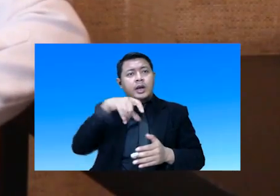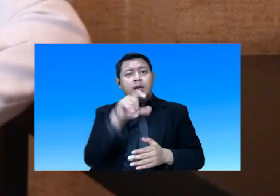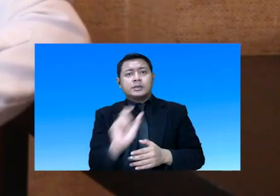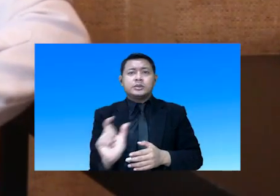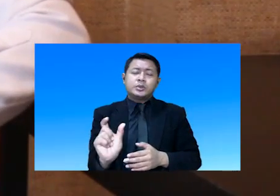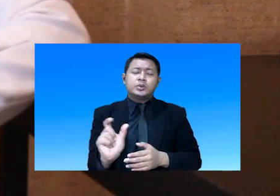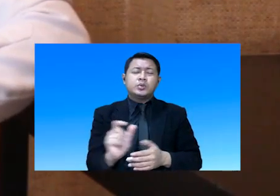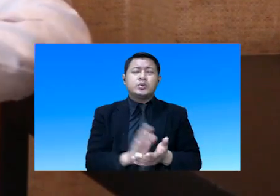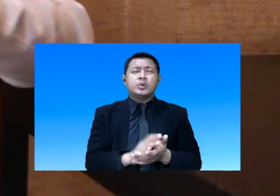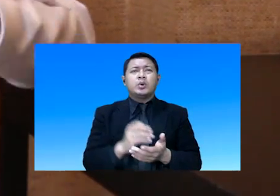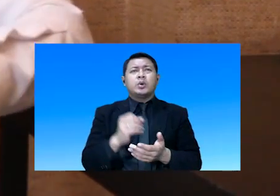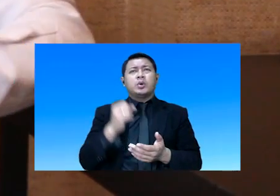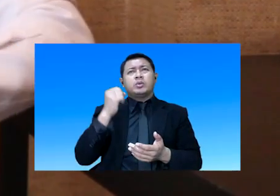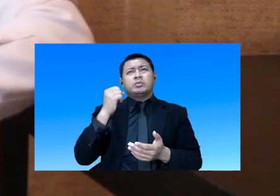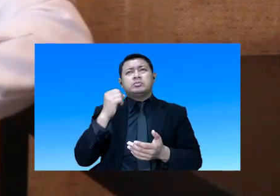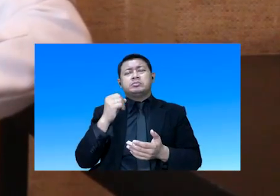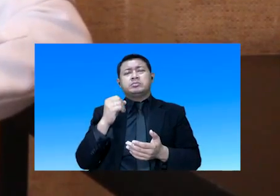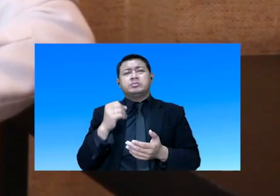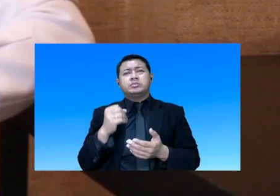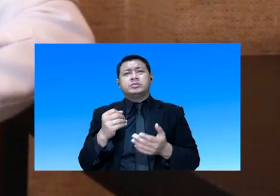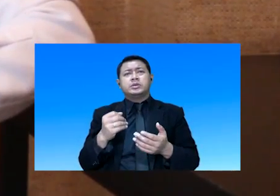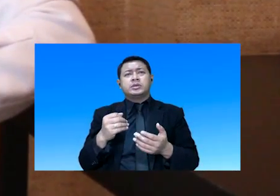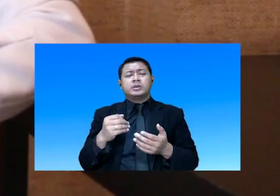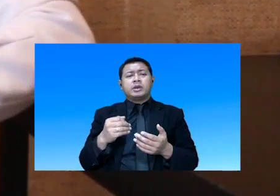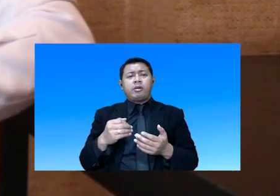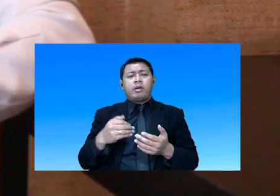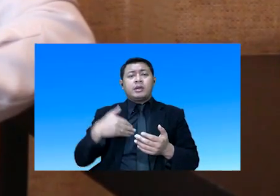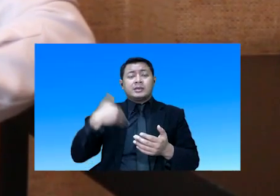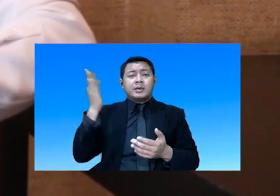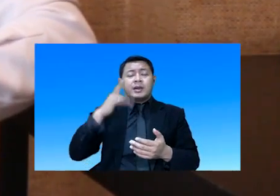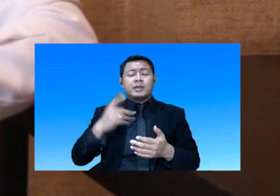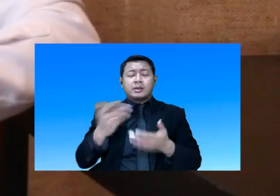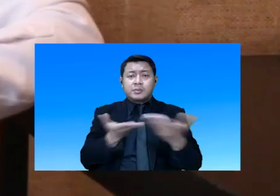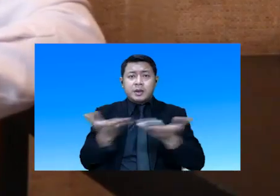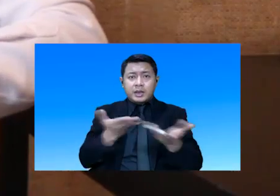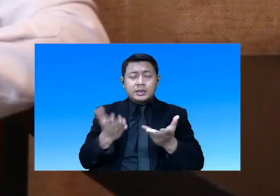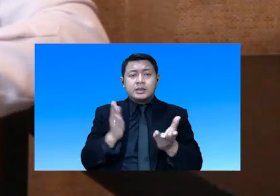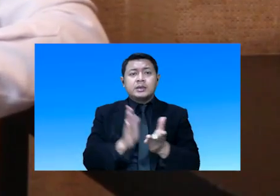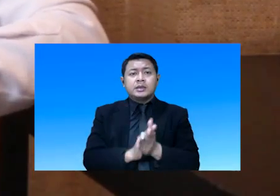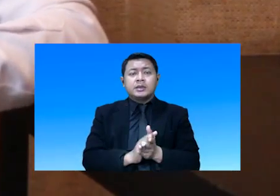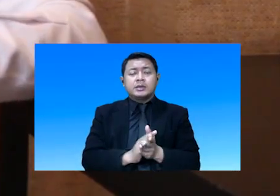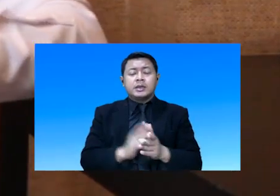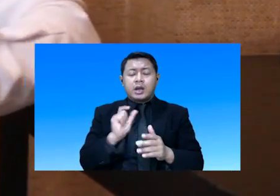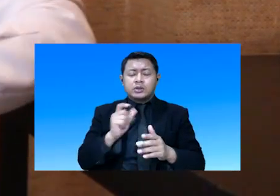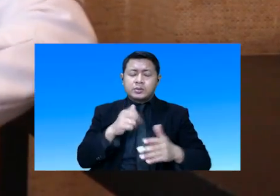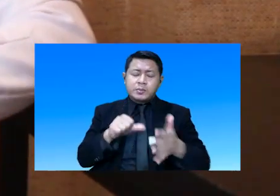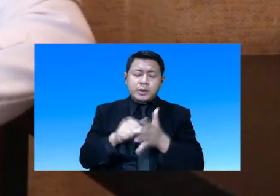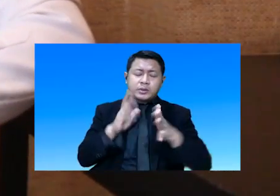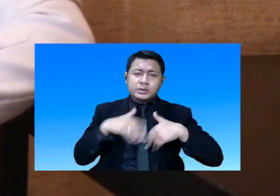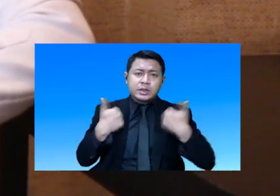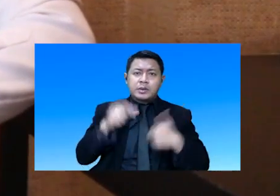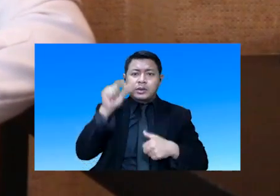karena tetap saja semua pasien harus dilayani dan kita harus mampu menyelamatkan orang di